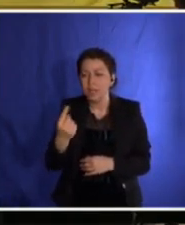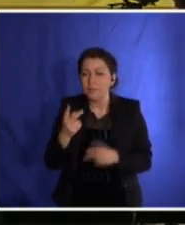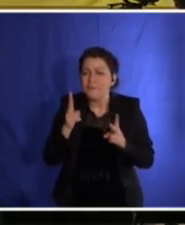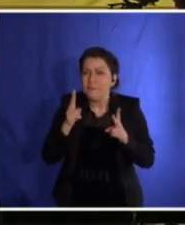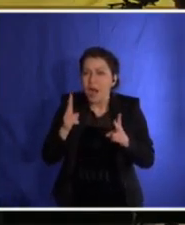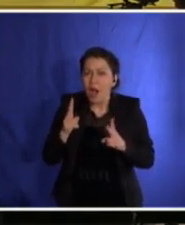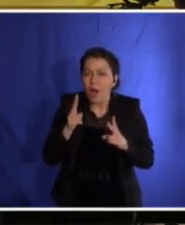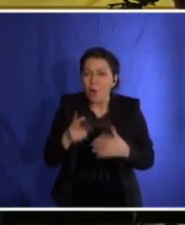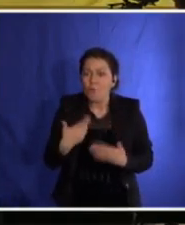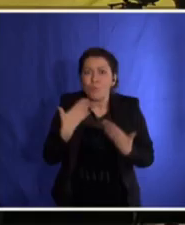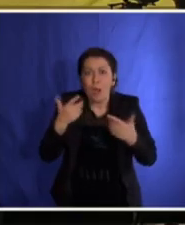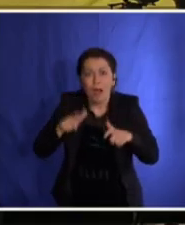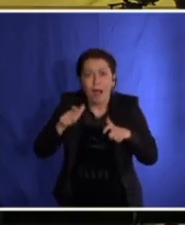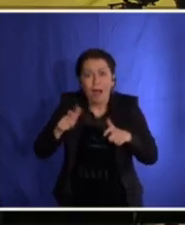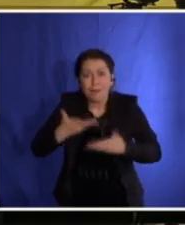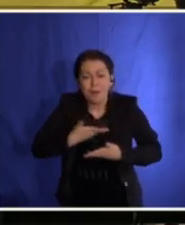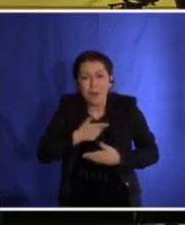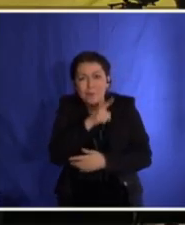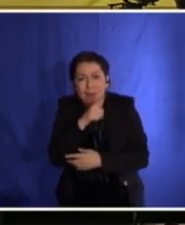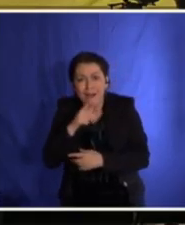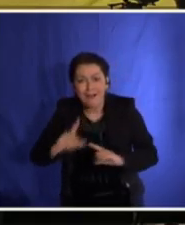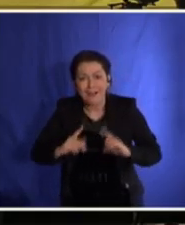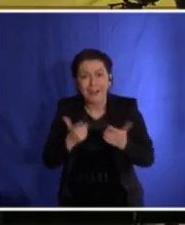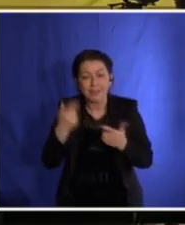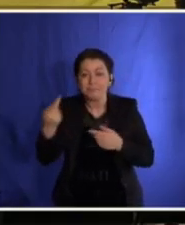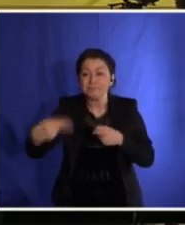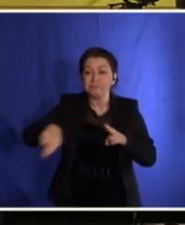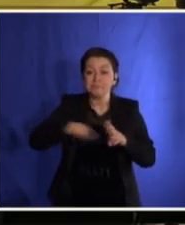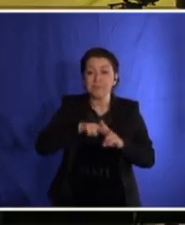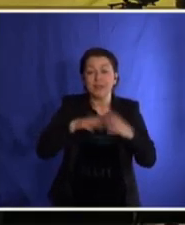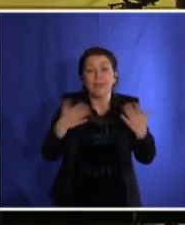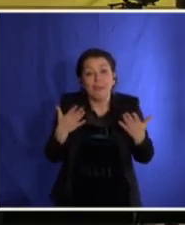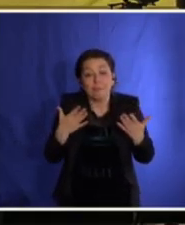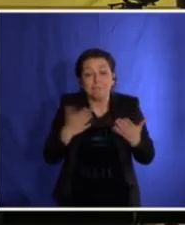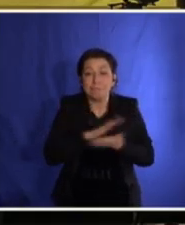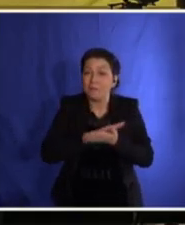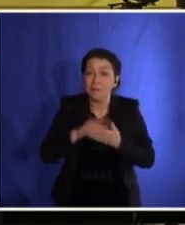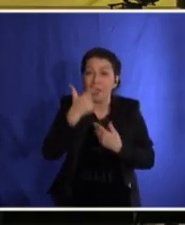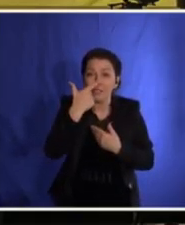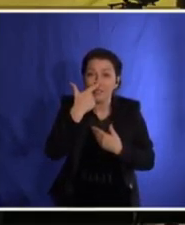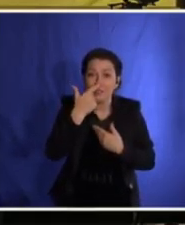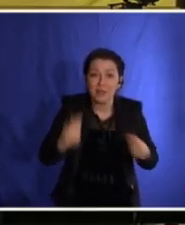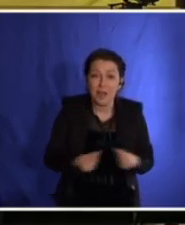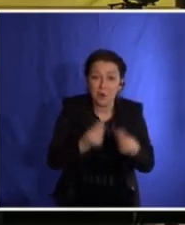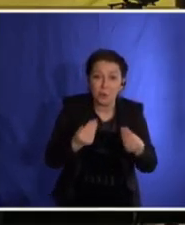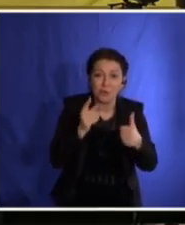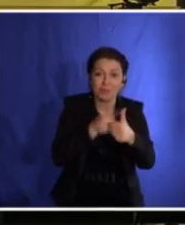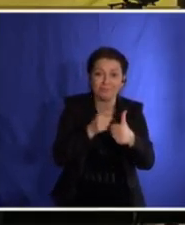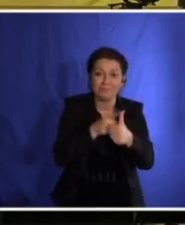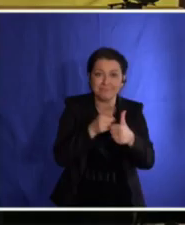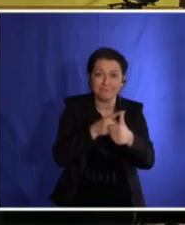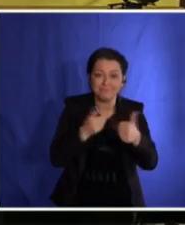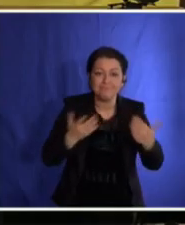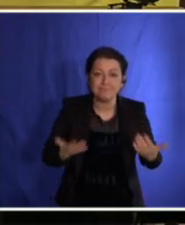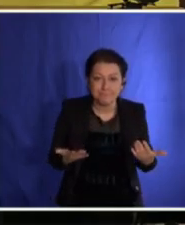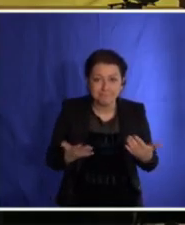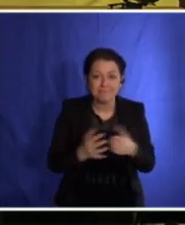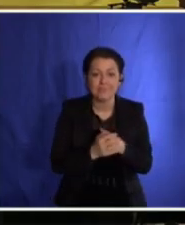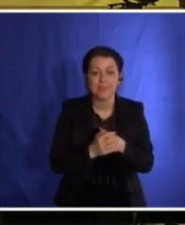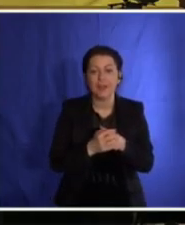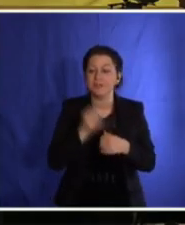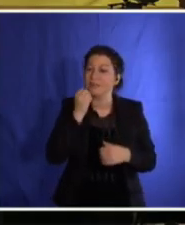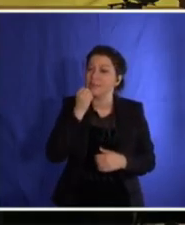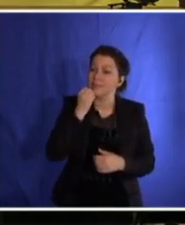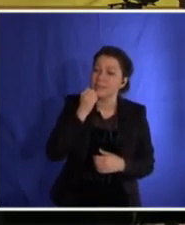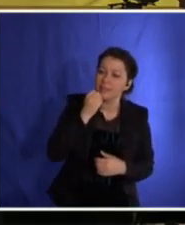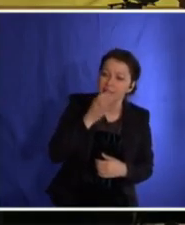ist. Die erste Antwort war, ich glaube, das sind zwei Gründe. Der erste Grund ist, dass sie jeden